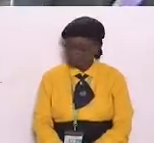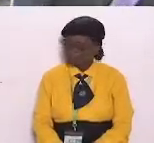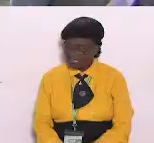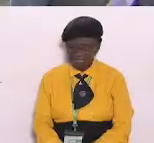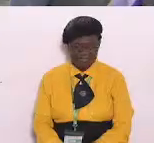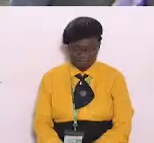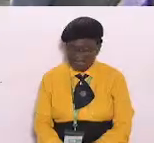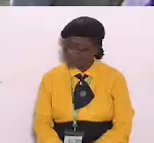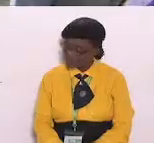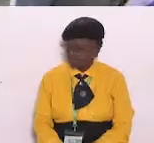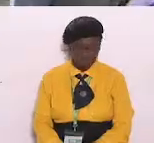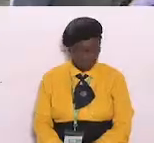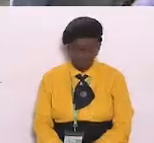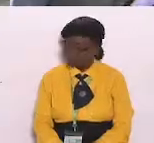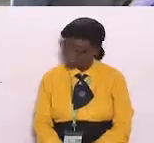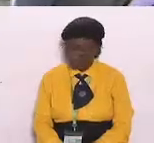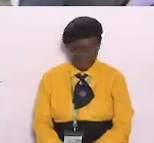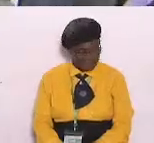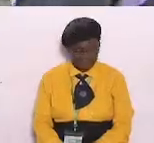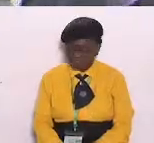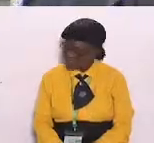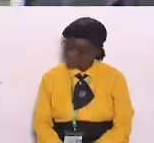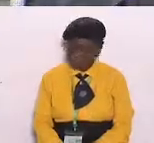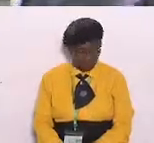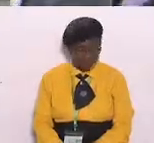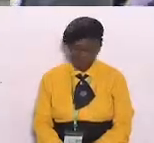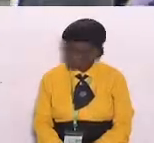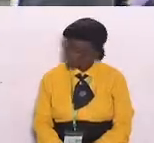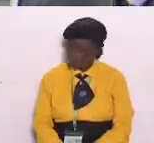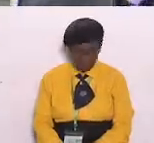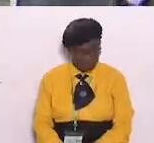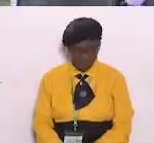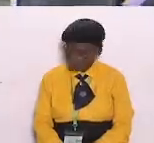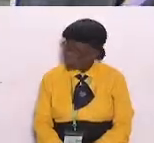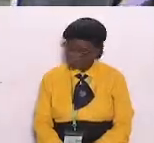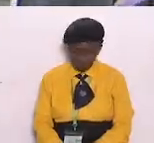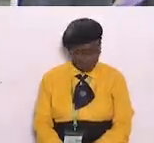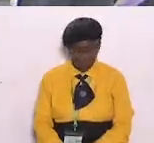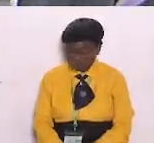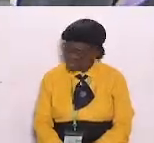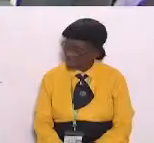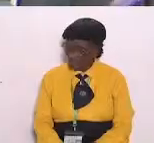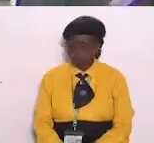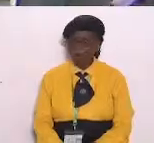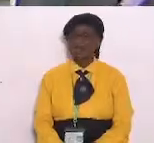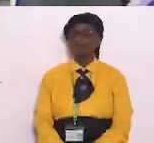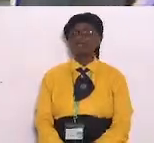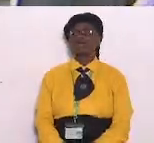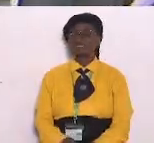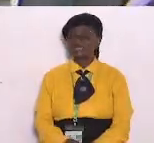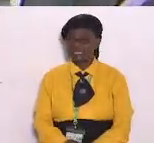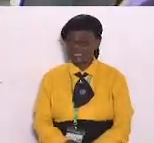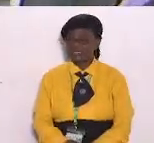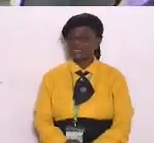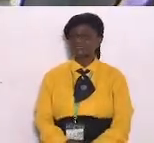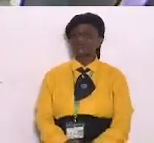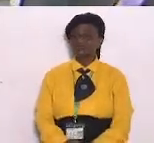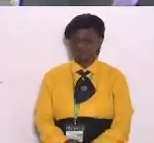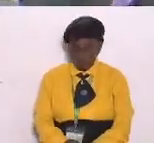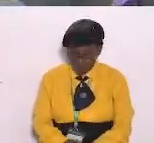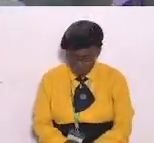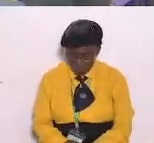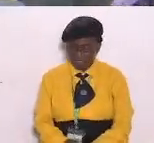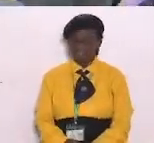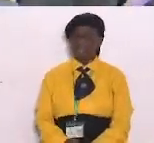ta miséricorde sur moi sur ma famille sur ma nation sur ma maison sur mon foyer sur le ministère que tu m'as